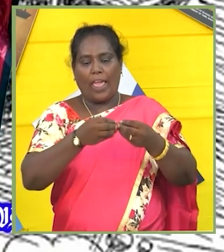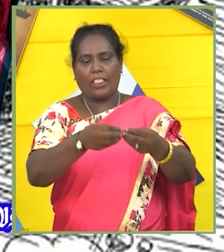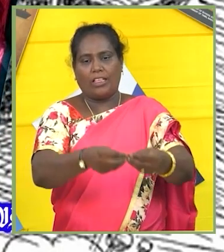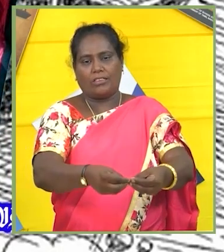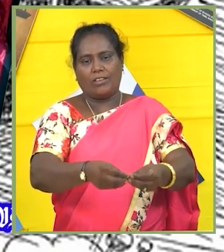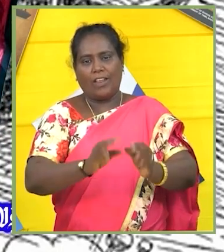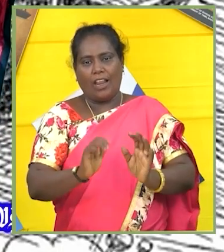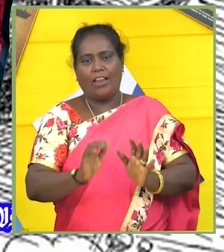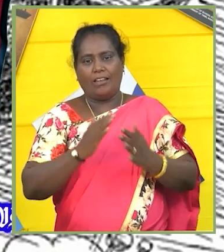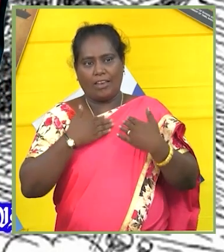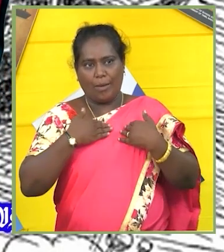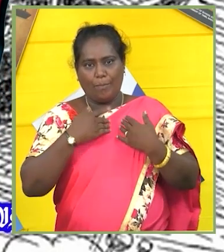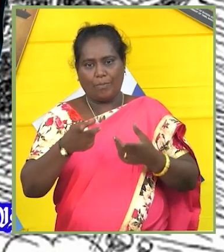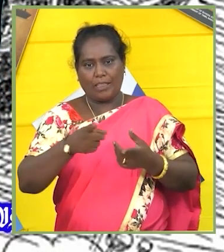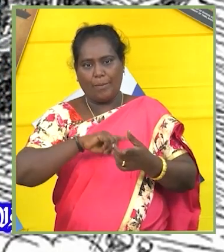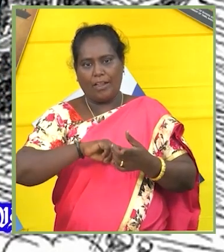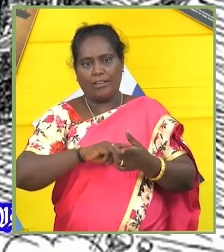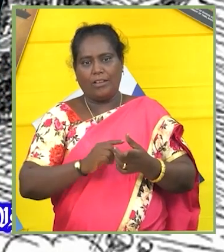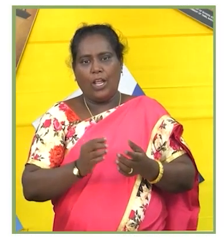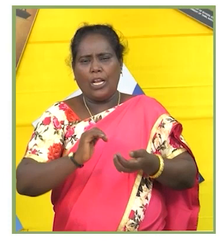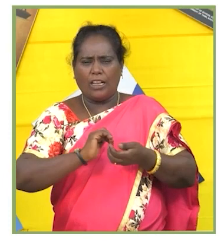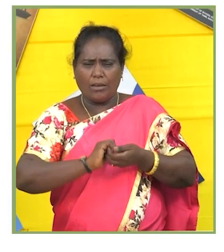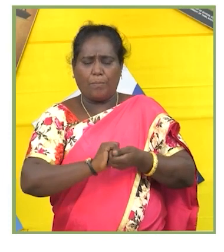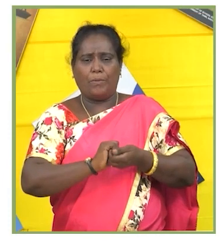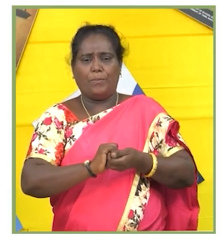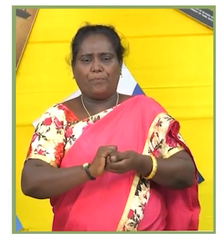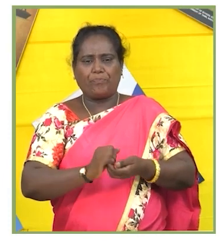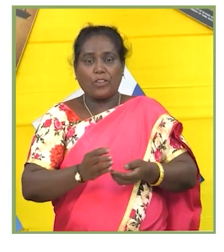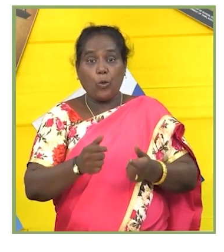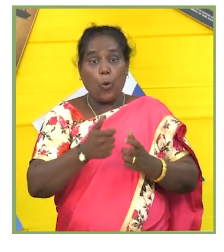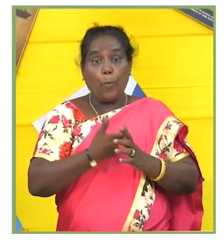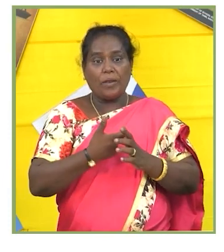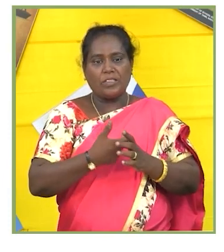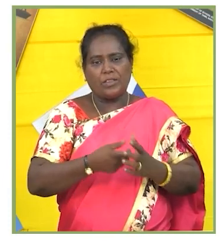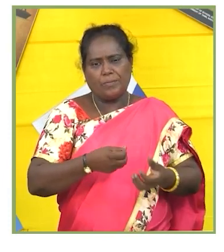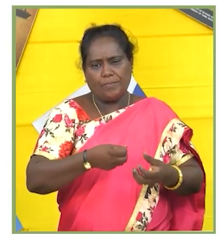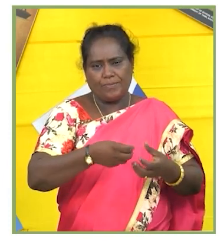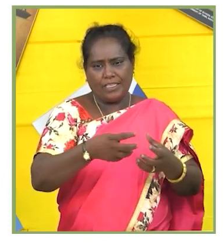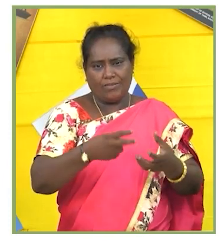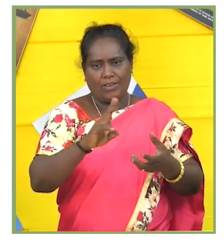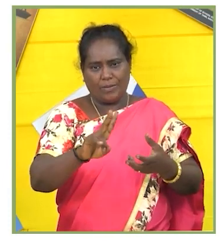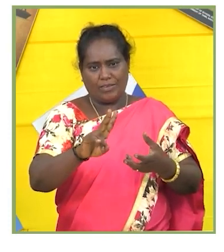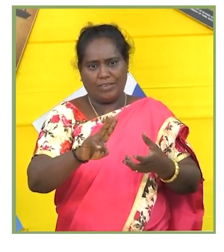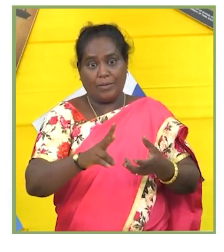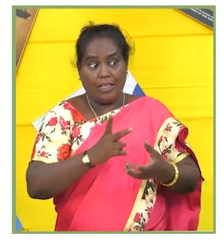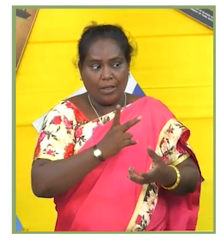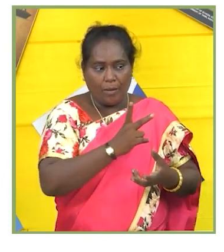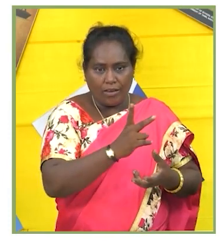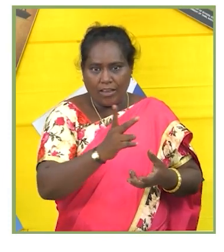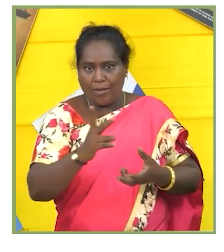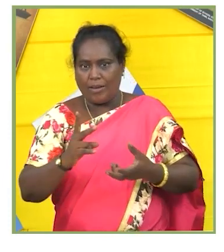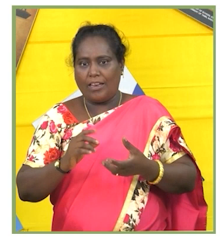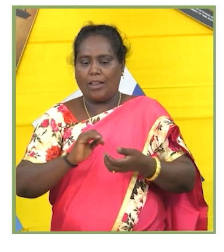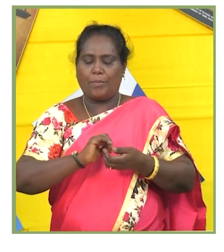தீர்த்த கொடை வள்ளல்கள் நிறைந்த நாடு நம் தமிழகம். நட்பு. கோப்பெருஞ்சோழனும் பிசிராந்தையாரும் இருவரும்